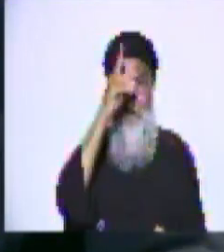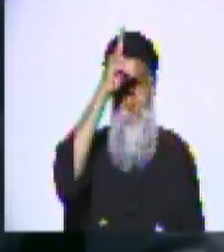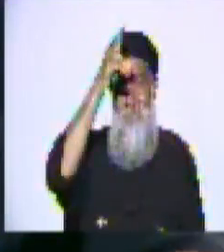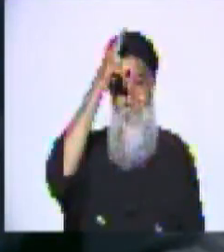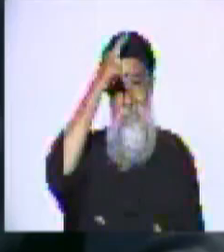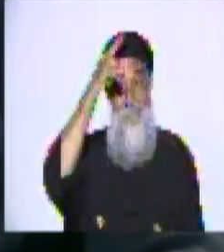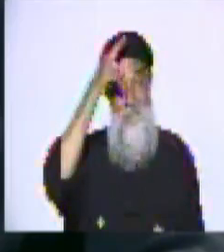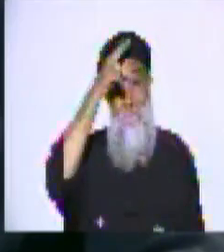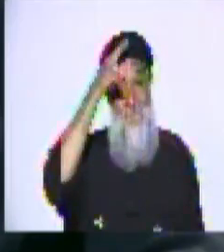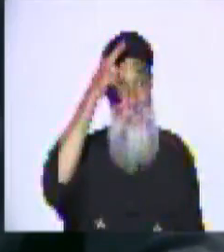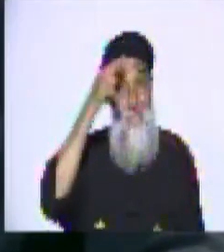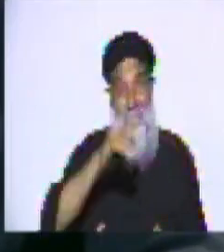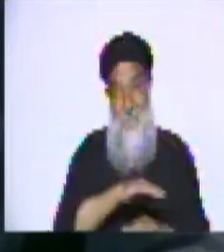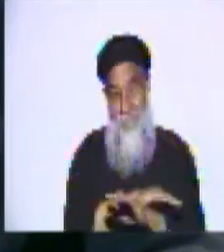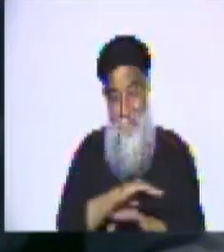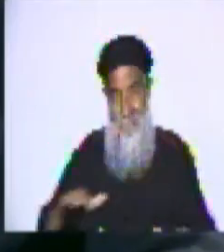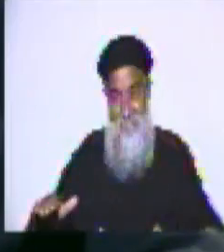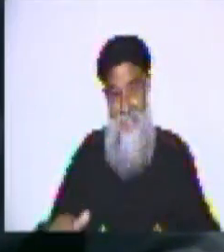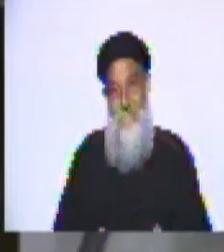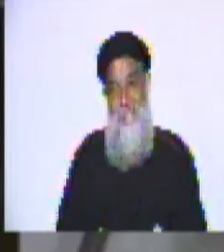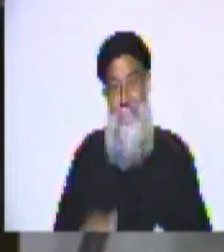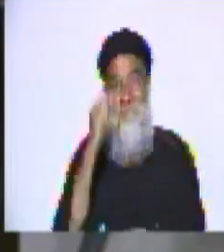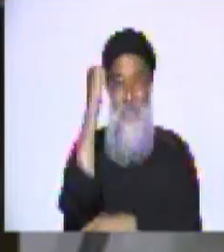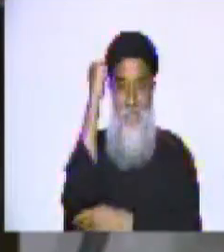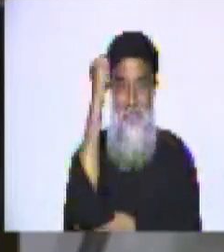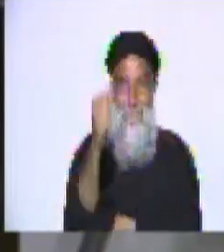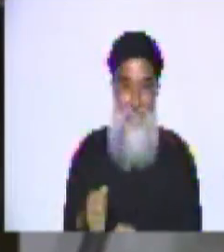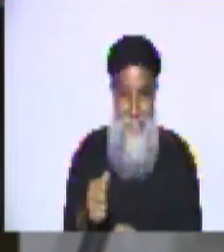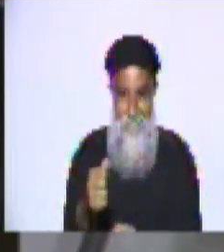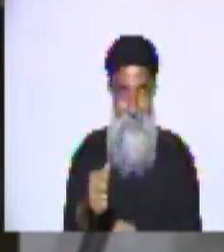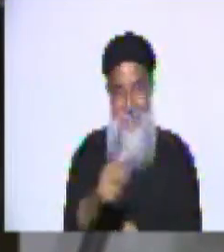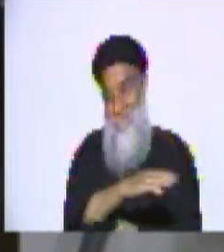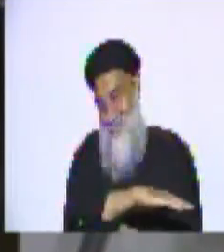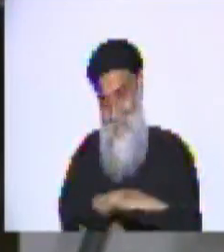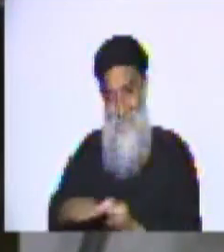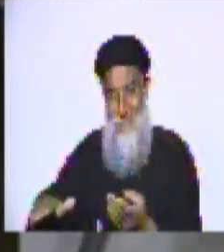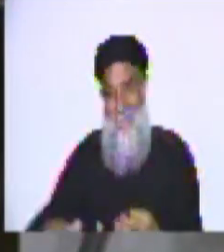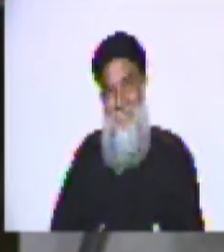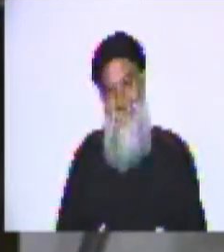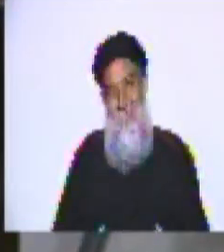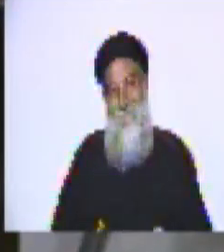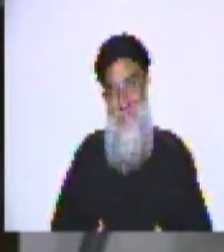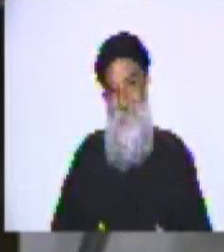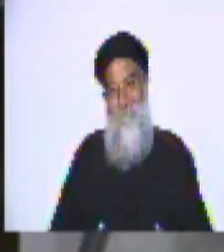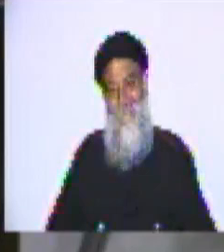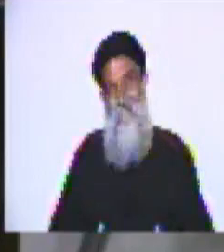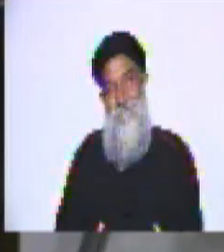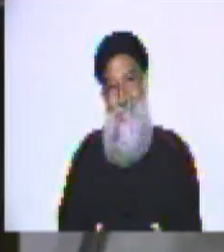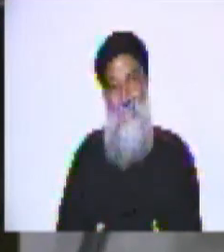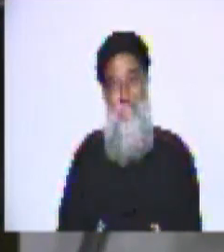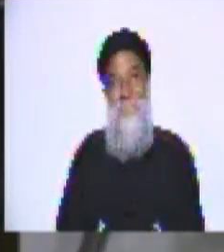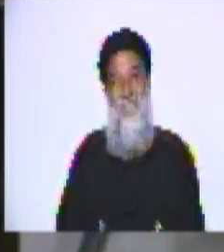بوضع اليد، الارض دي اتخذت بوضع اليد. ملكيه بوضع اليد، بوضع اليد. بس مش وضع الرجل.